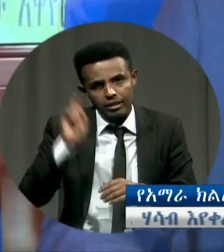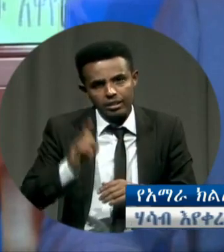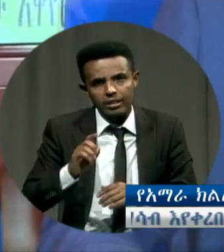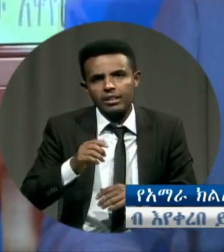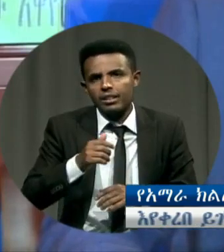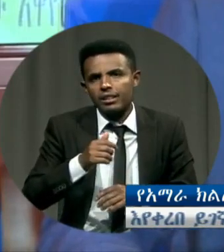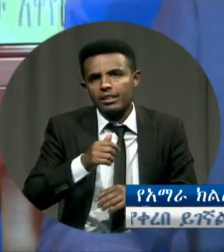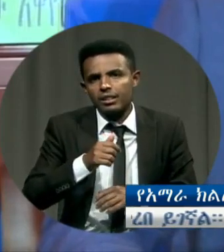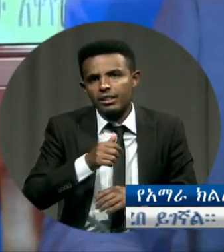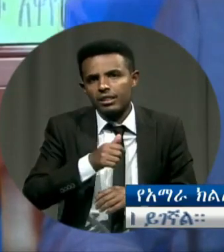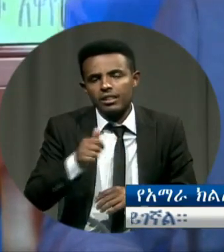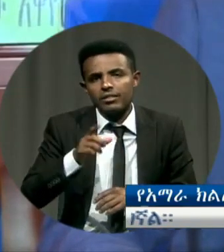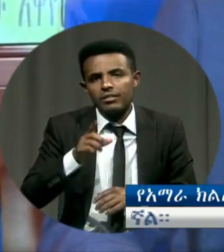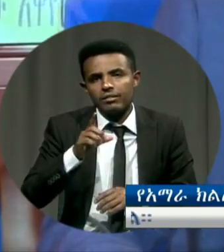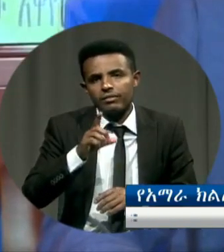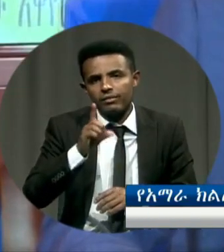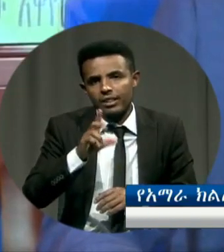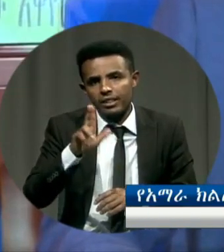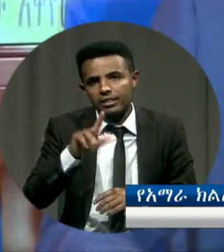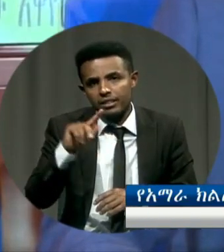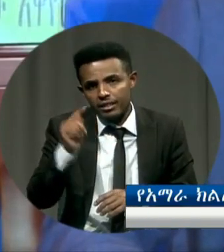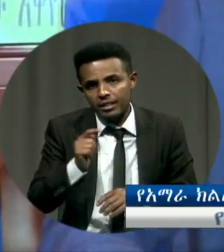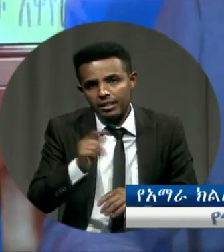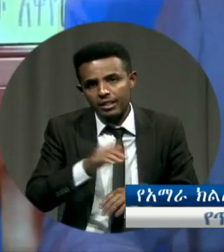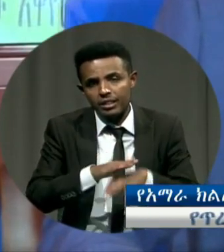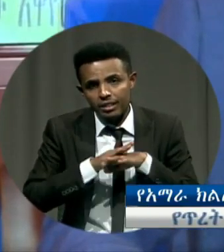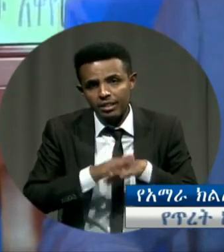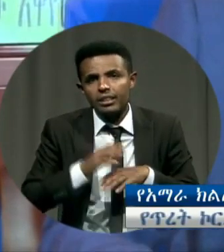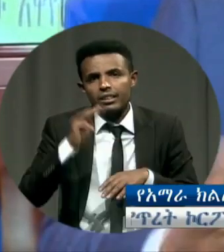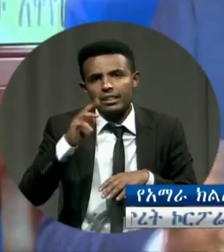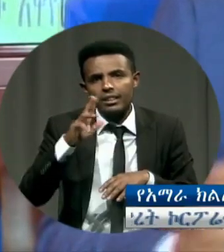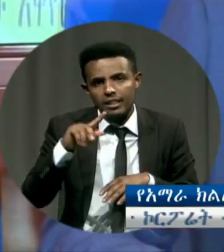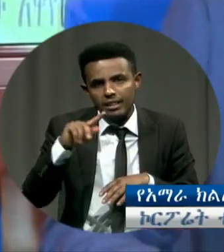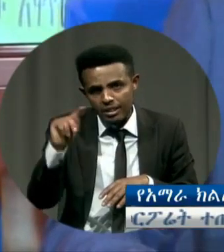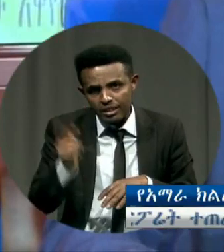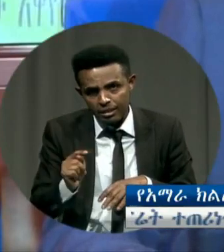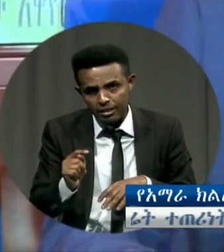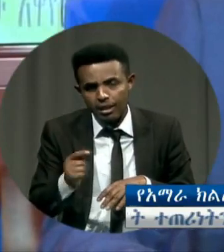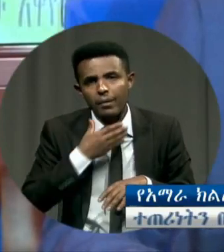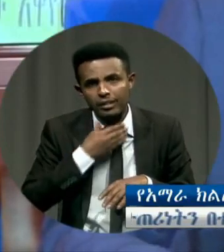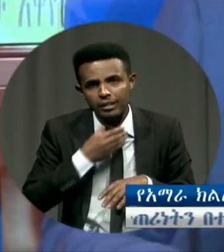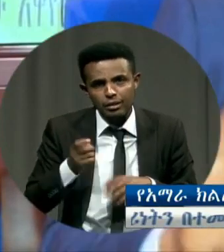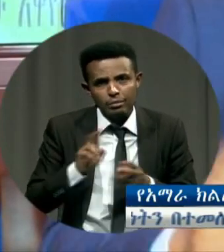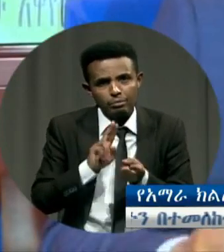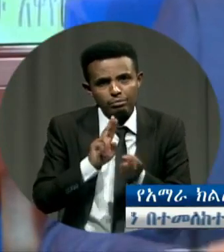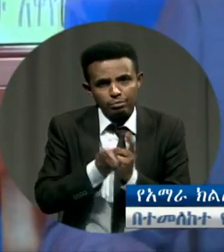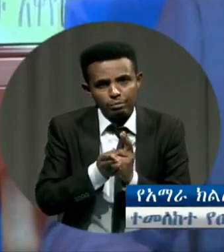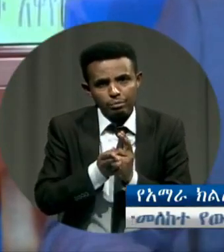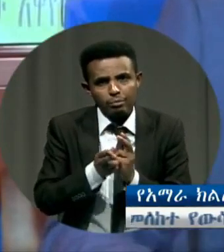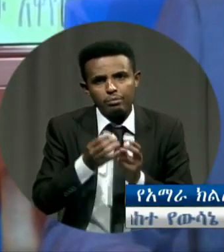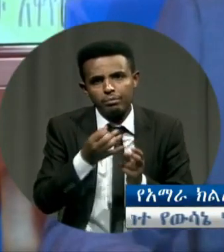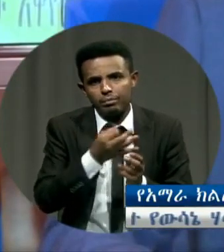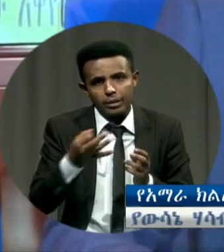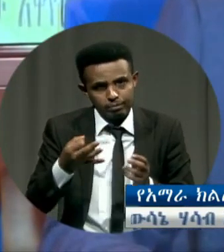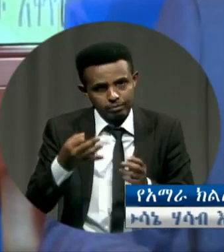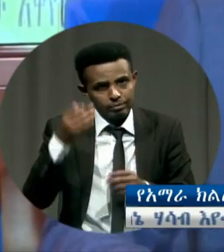ኤፈርት እንግሊዘኛው ነው ከሆነ ጥረት አማርኛው ካልሆነ ወይ ትርጉም ችግር ከሌለ ቢበስተቀር ከዚያ ጀምሮ ማወቅ